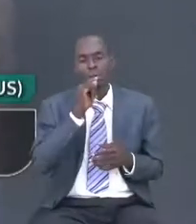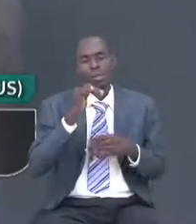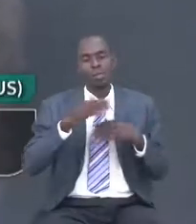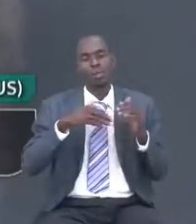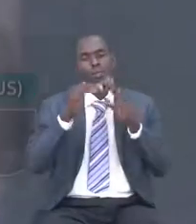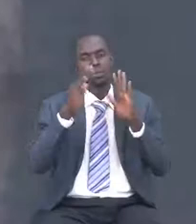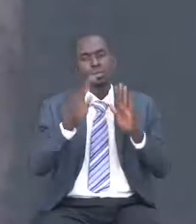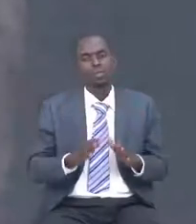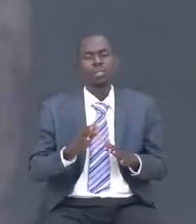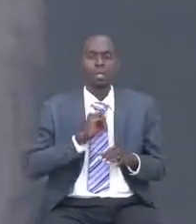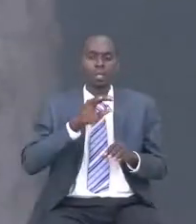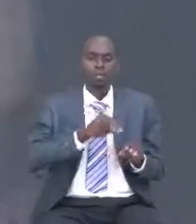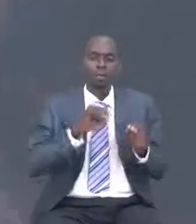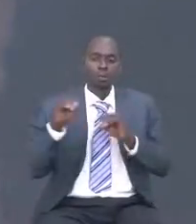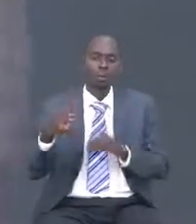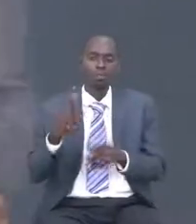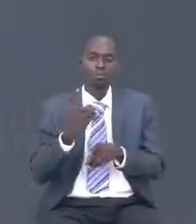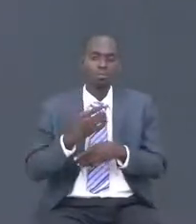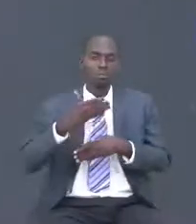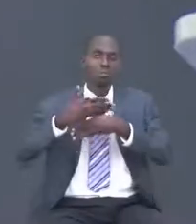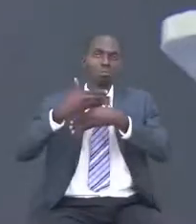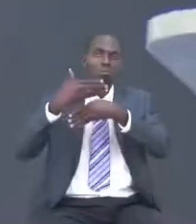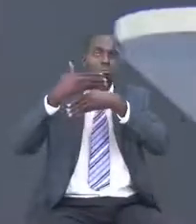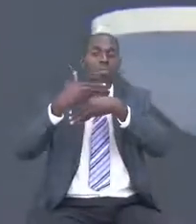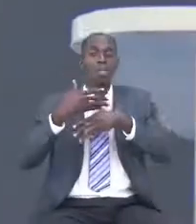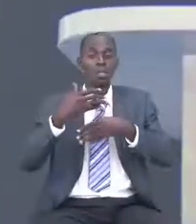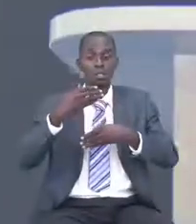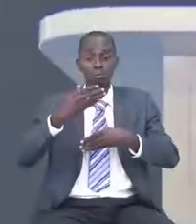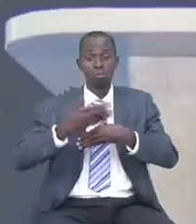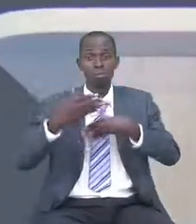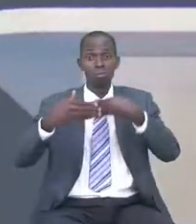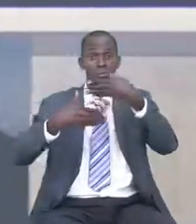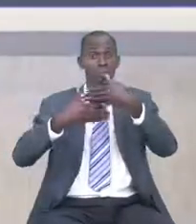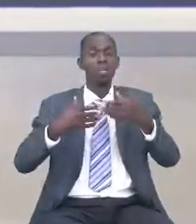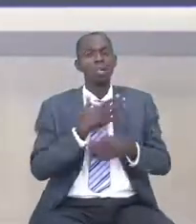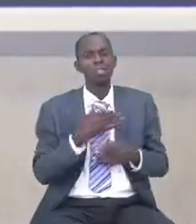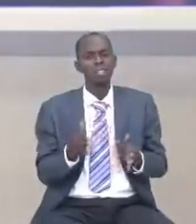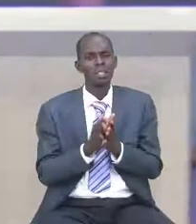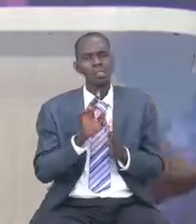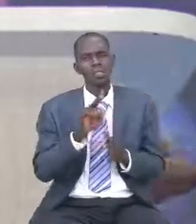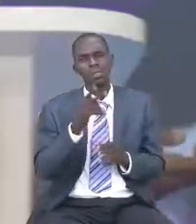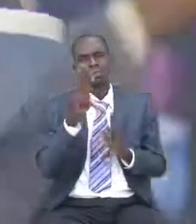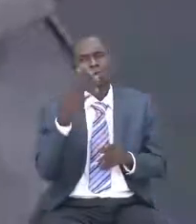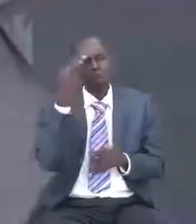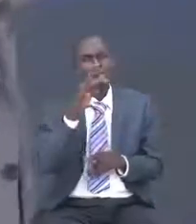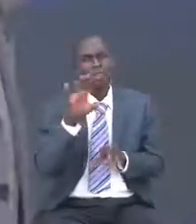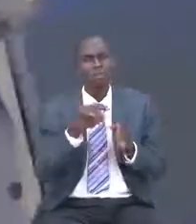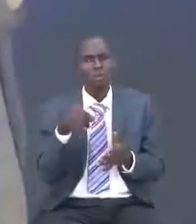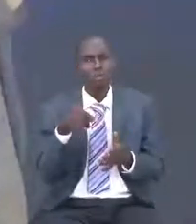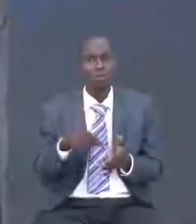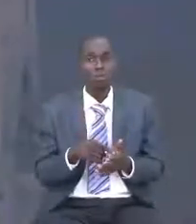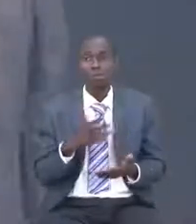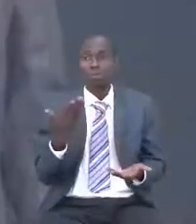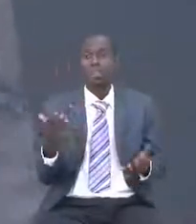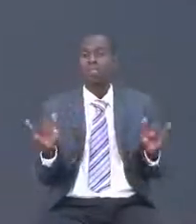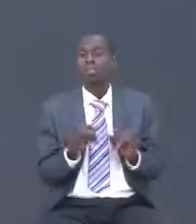fais, je suis un fabricant de briques et je pose des briques. Ils ont demandé au second